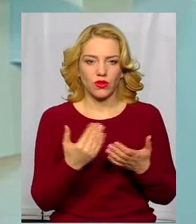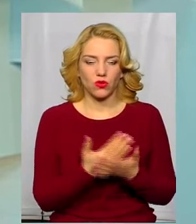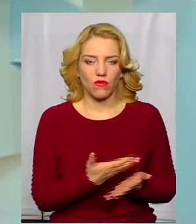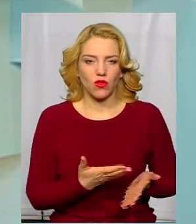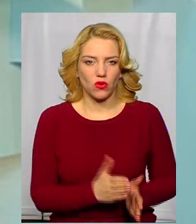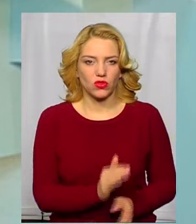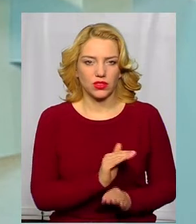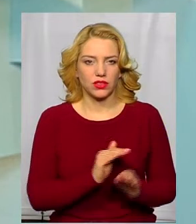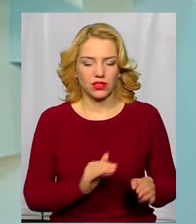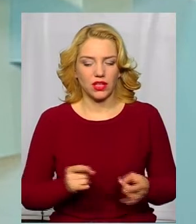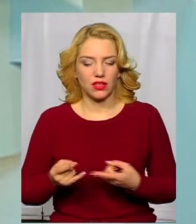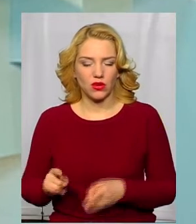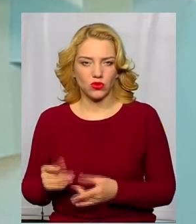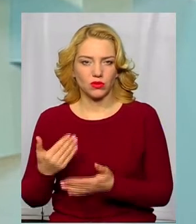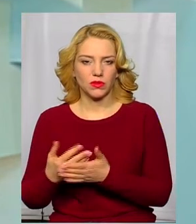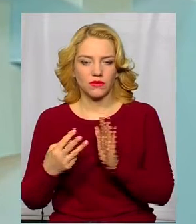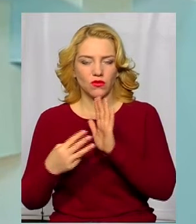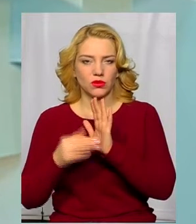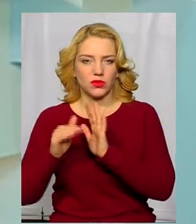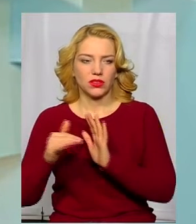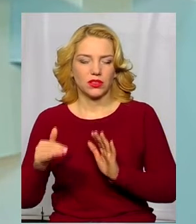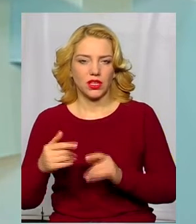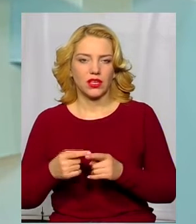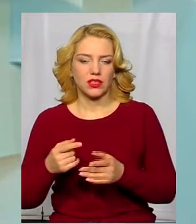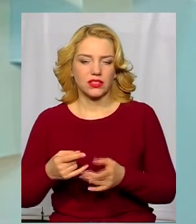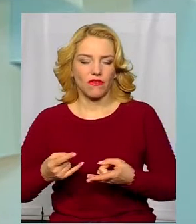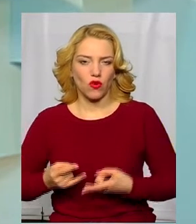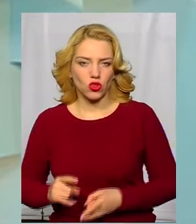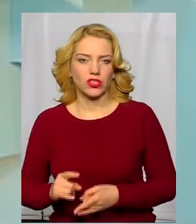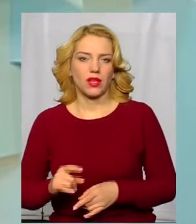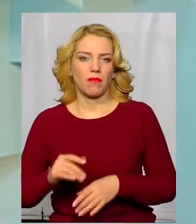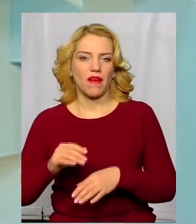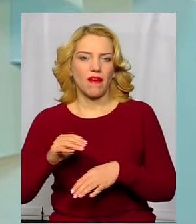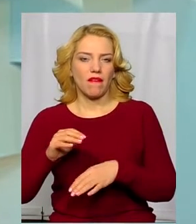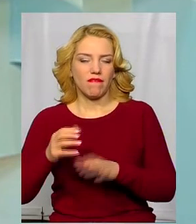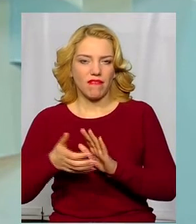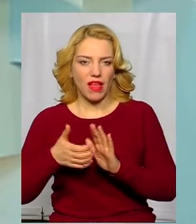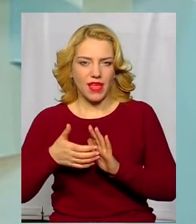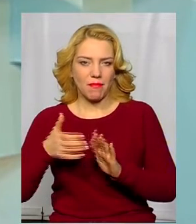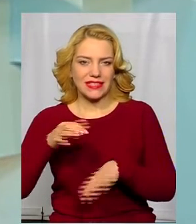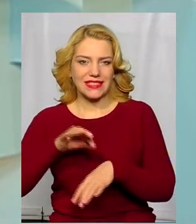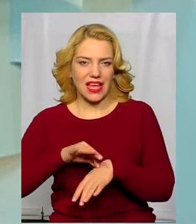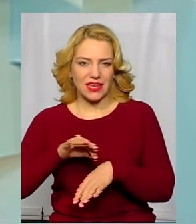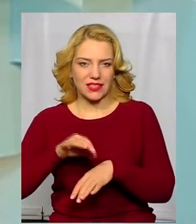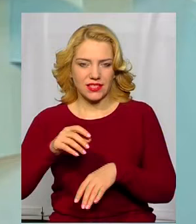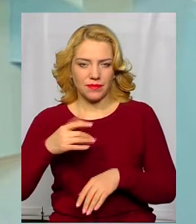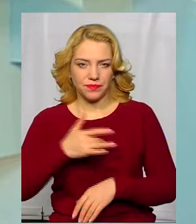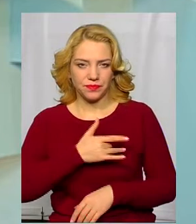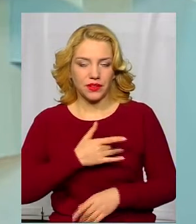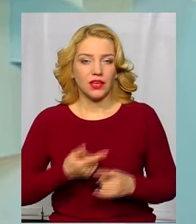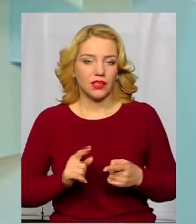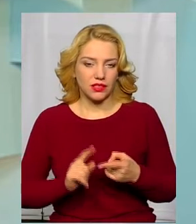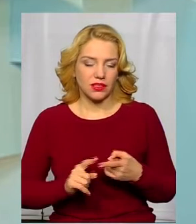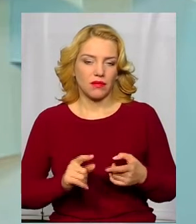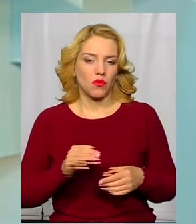дітей народжується близько 8 дітей із вродженими вадами серця. Тому, звичайно, ця проблема